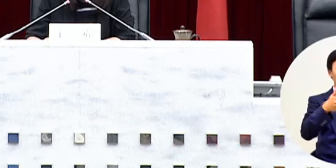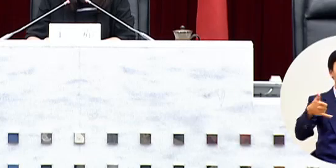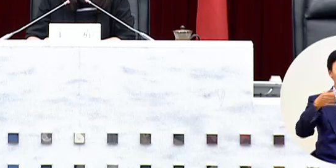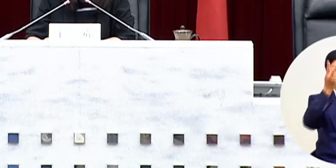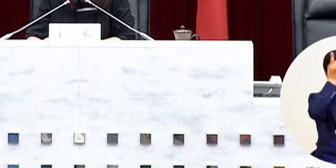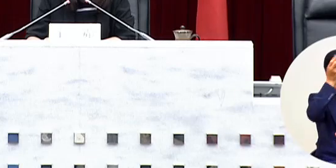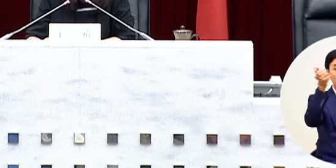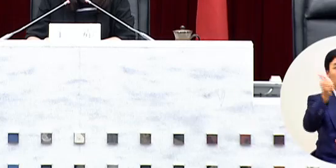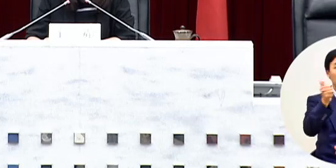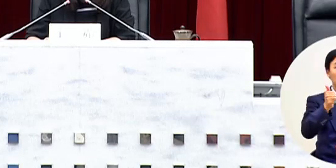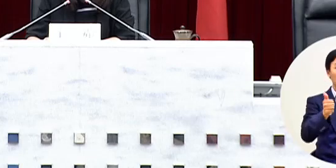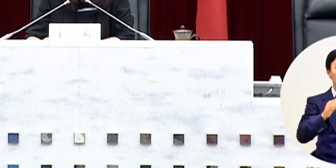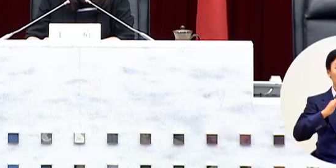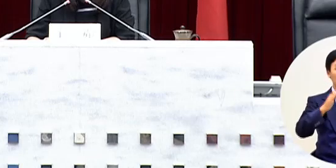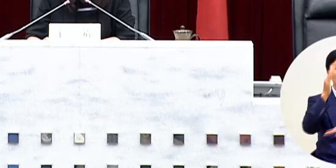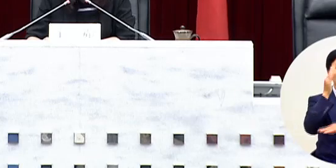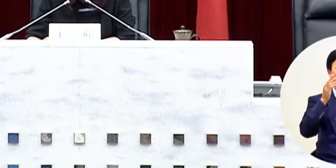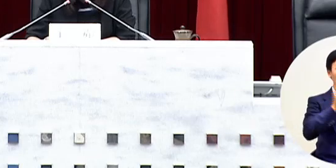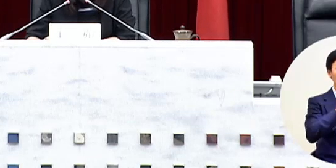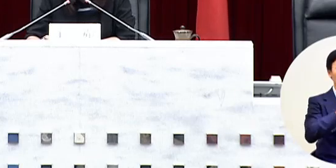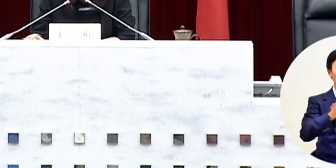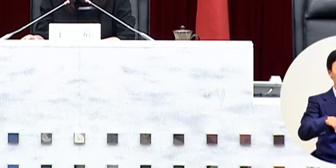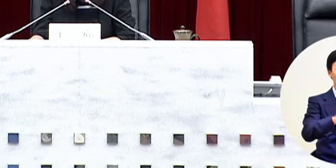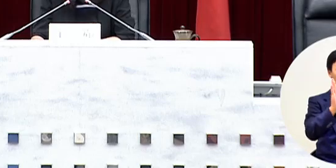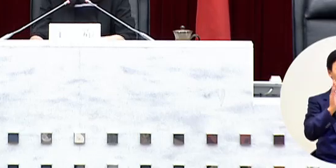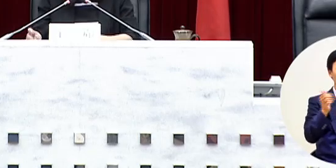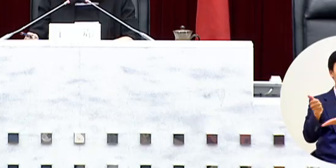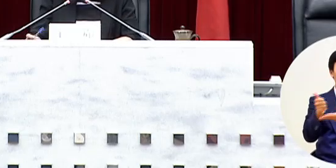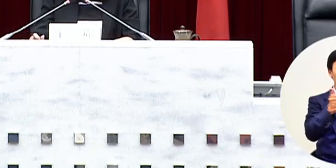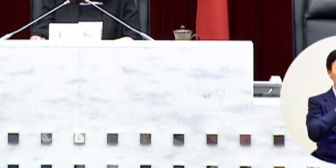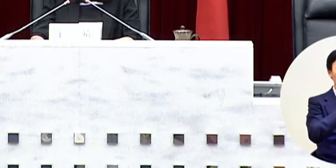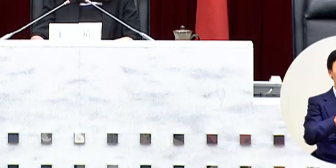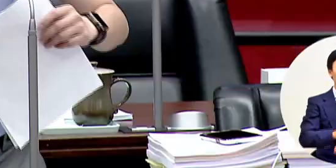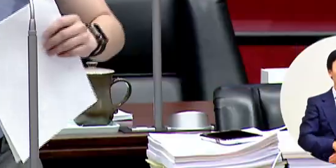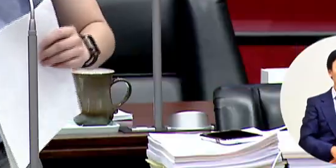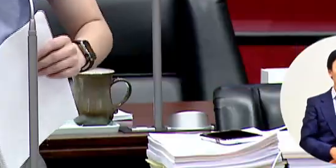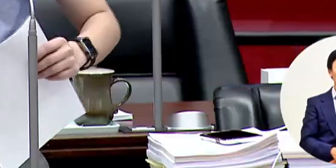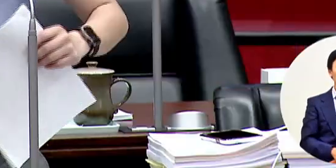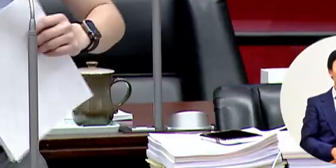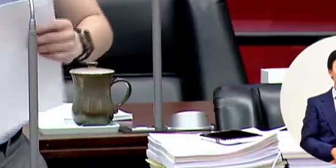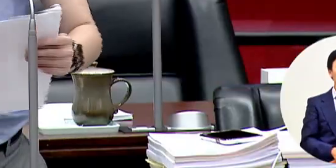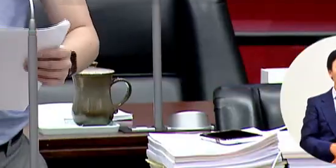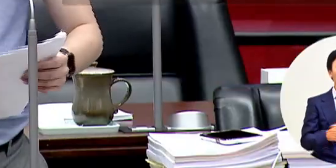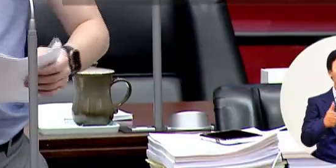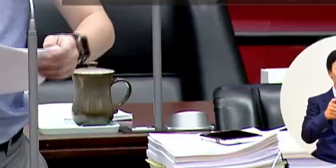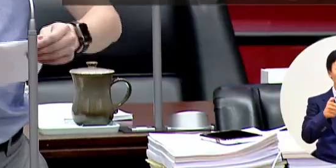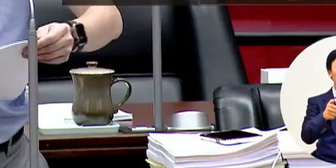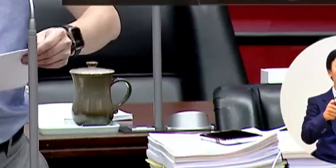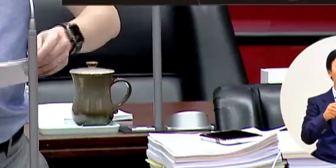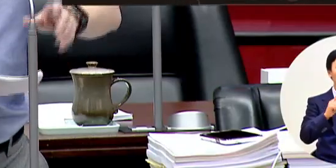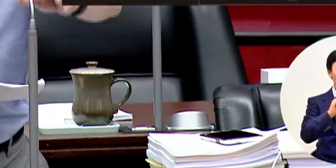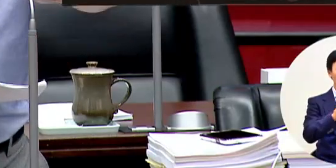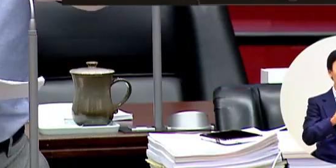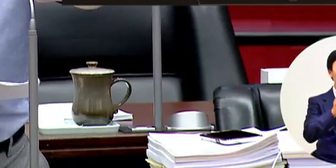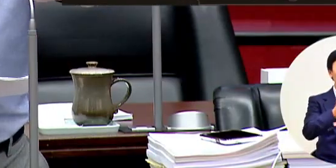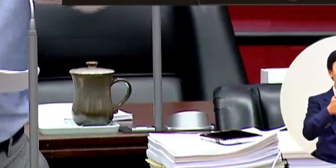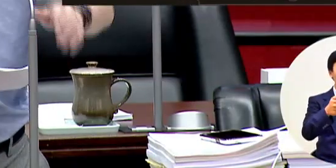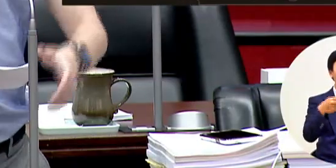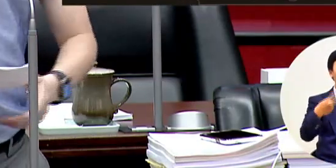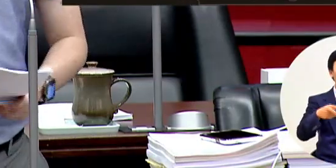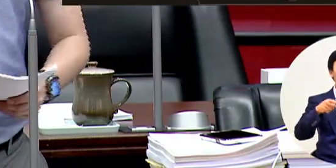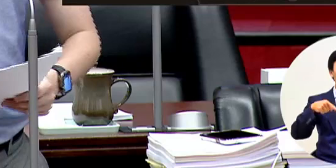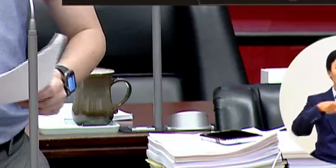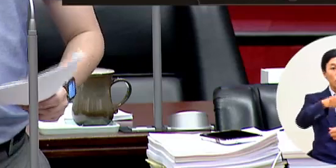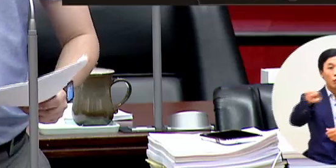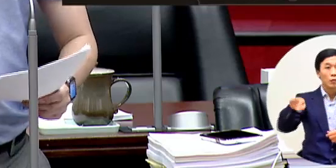俊杰进行市政总质询。曾议员，请发言。 谢谢哦，谢谢主席，阿哥，我们在场的